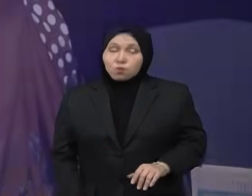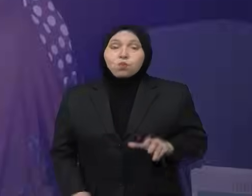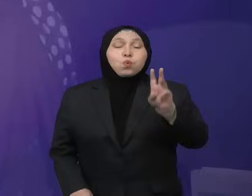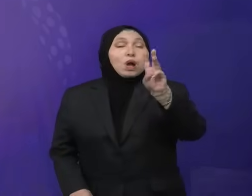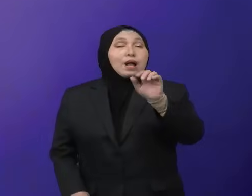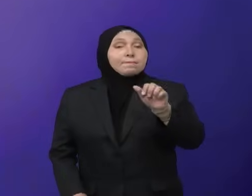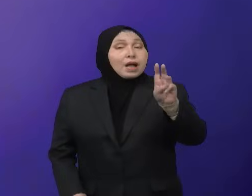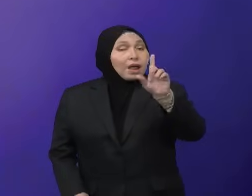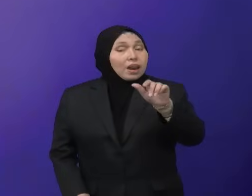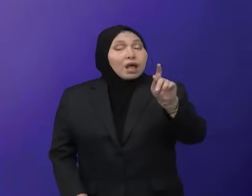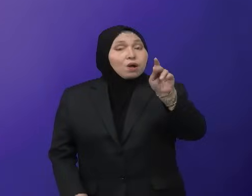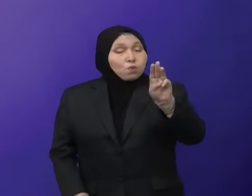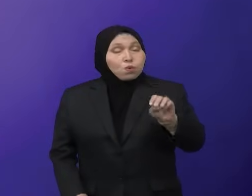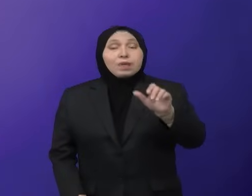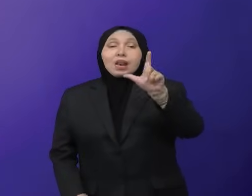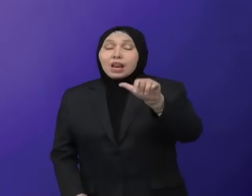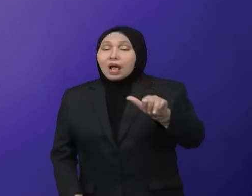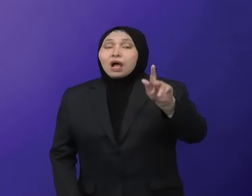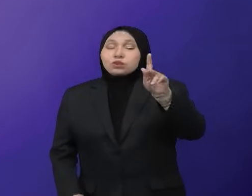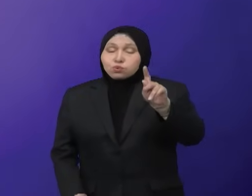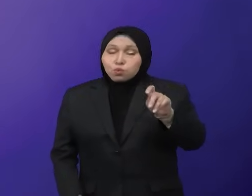وَمَا لَكُمْ لَا